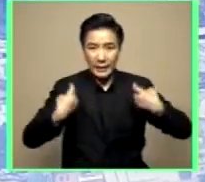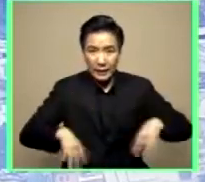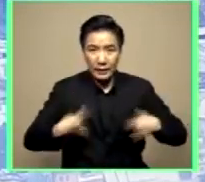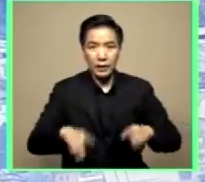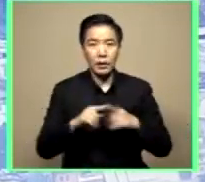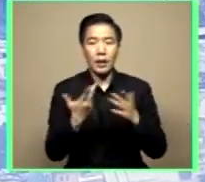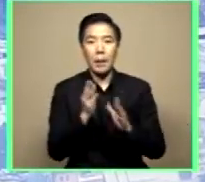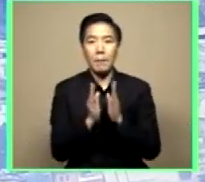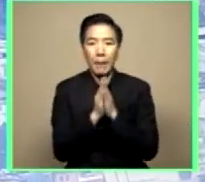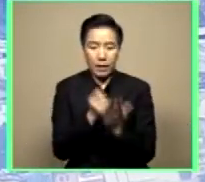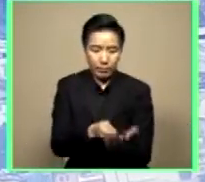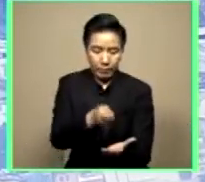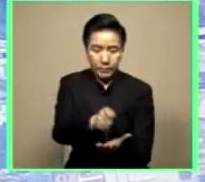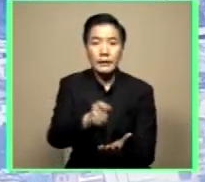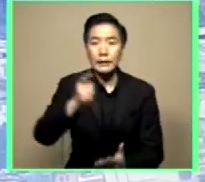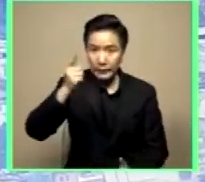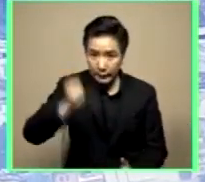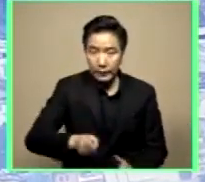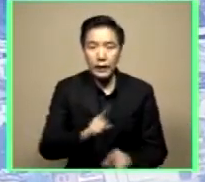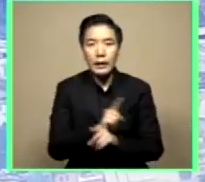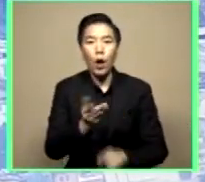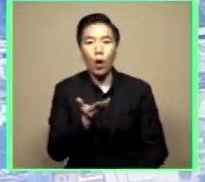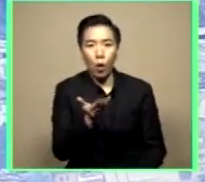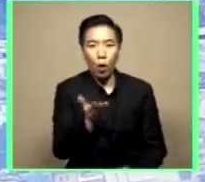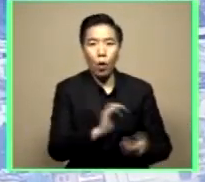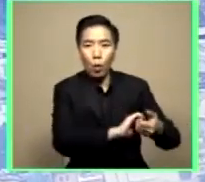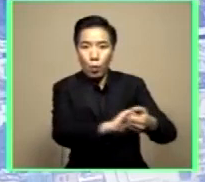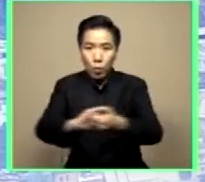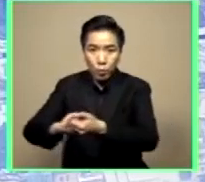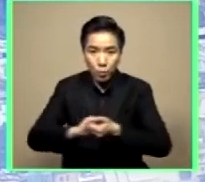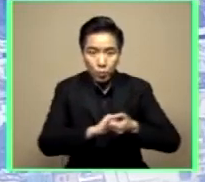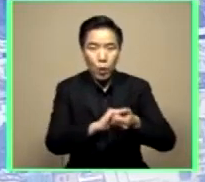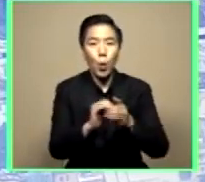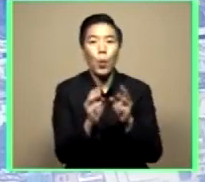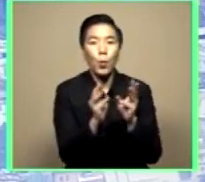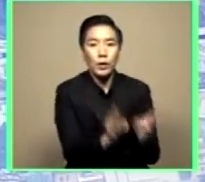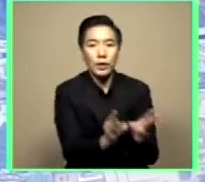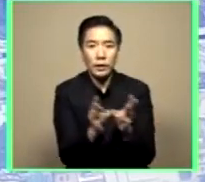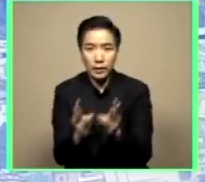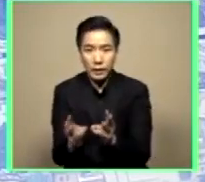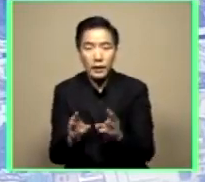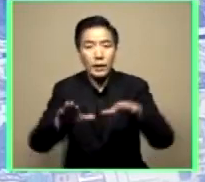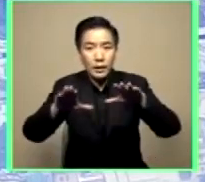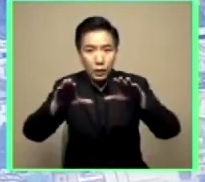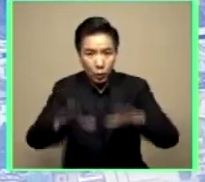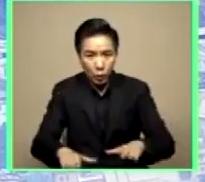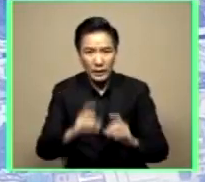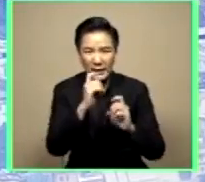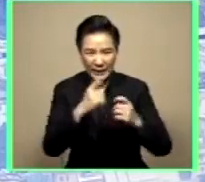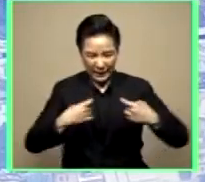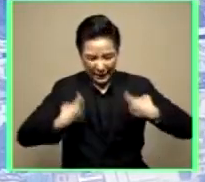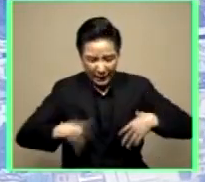การตักบาตรท่านก็พูดจริงครับแต่ท่านขอความร่วมมือแล้วก็หาวิธีการที่จะลดความเสี่ยงนั้นด้ว